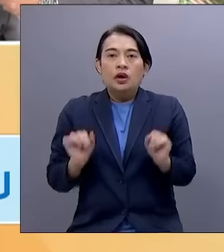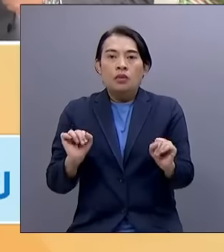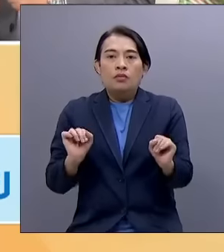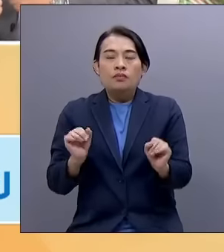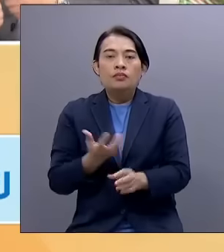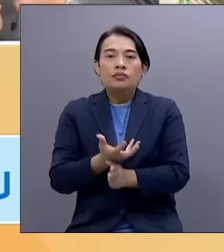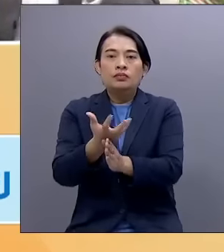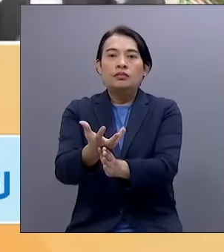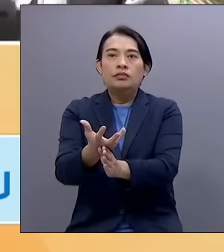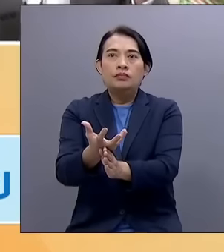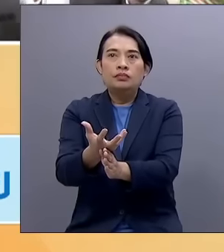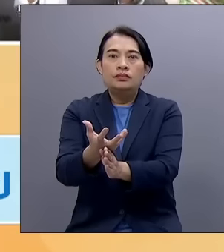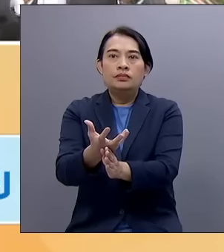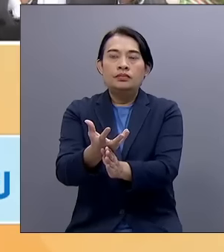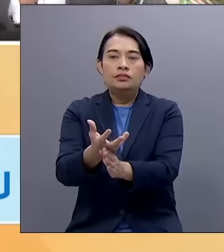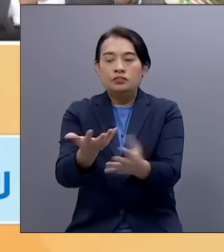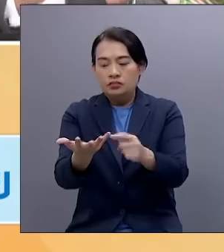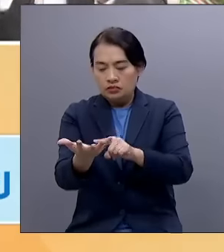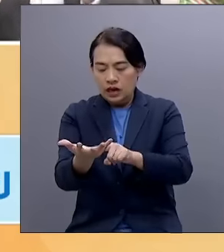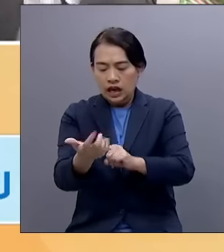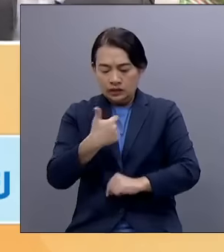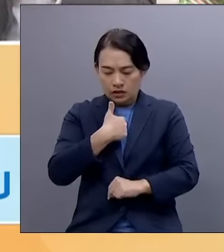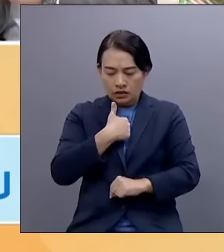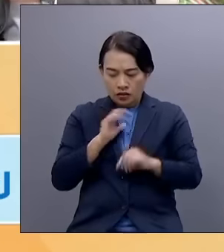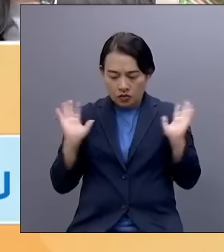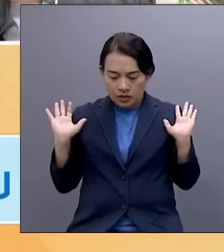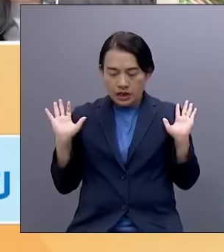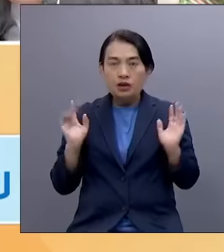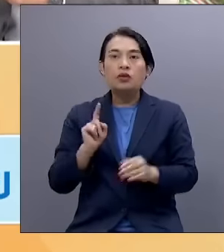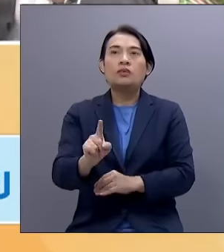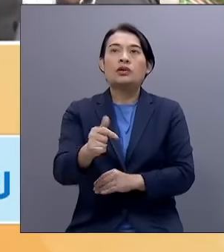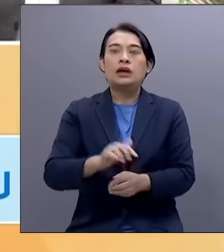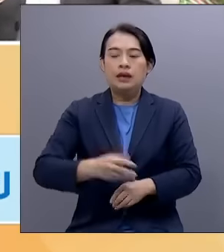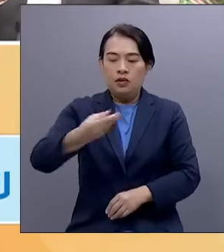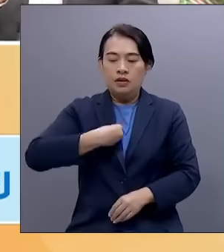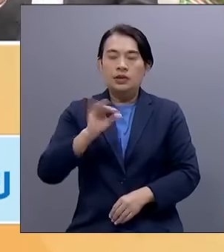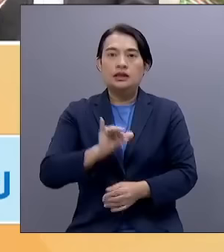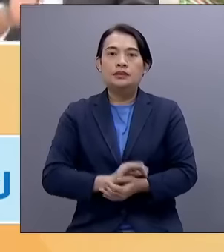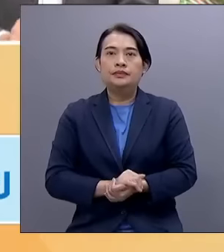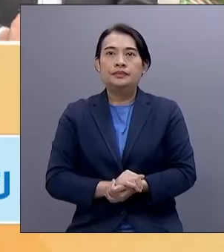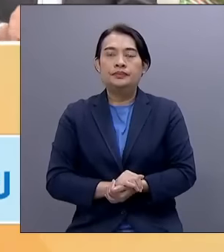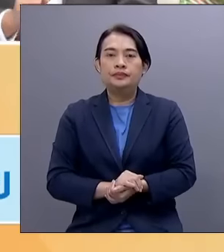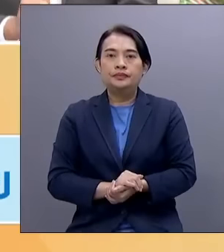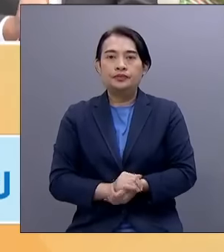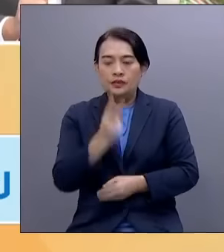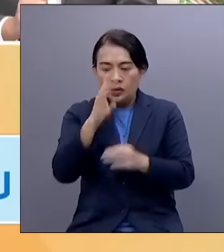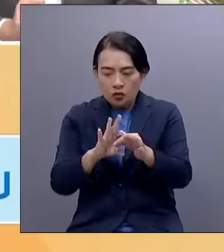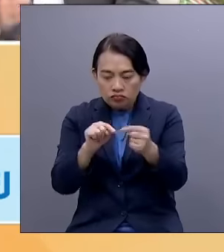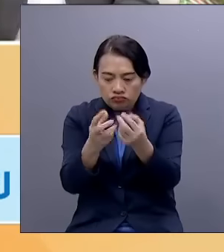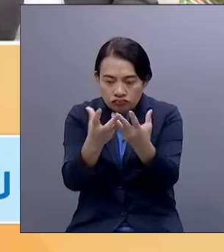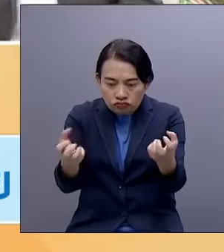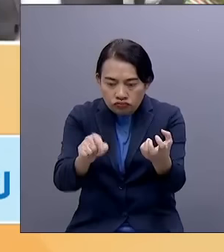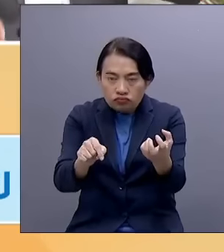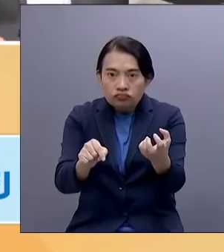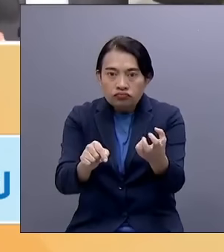ส่งให้เราเนี่ยนะครับมันอาจจะไม่ใช่ของของเราก็ได้กรรมสิทธิ์ยังไม่โอนมาที่เราดังนั้นเนี่ยเมื่อเกิดความเสียหายที่เป็นเหตุสุดวิสัย